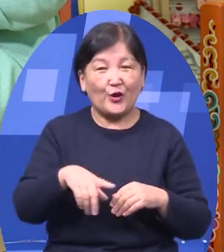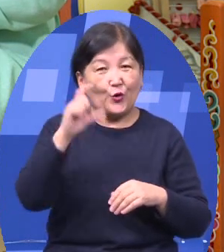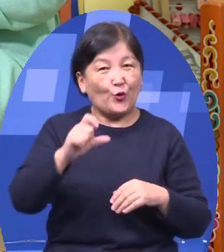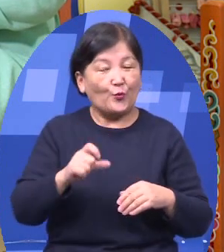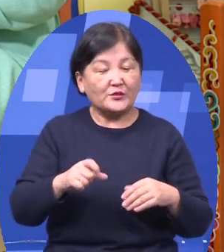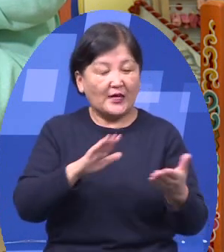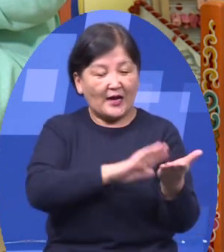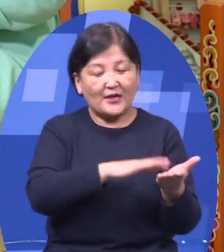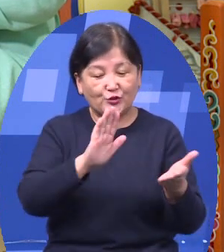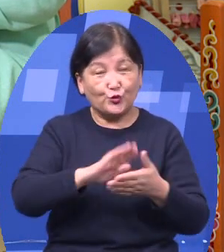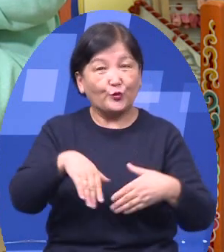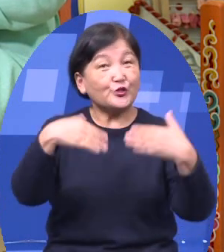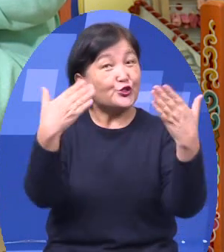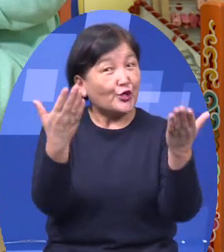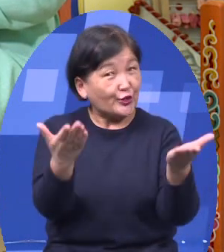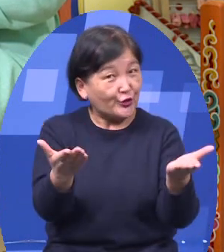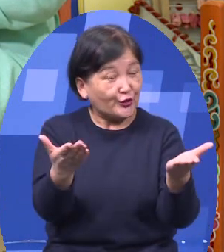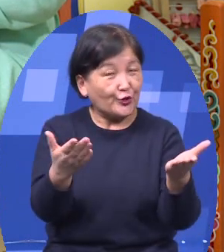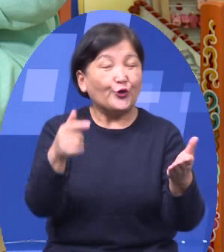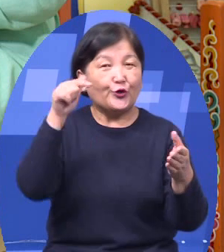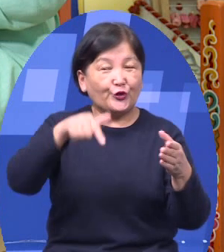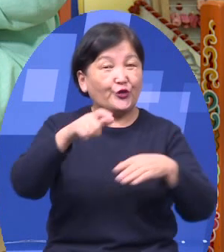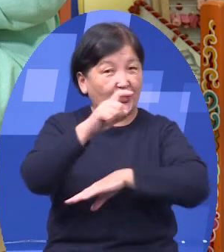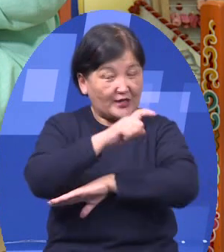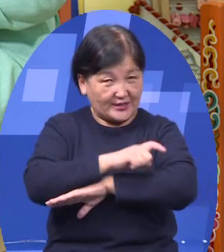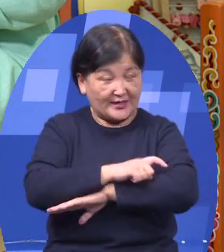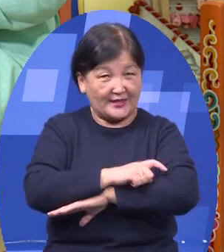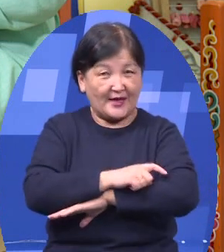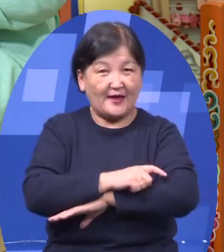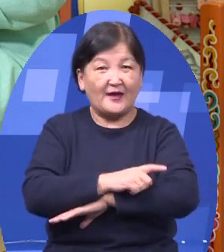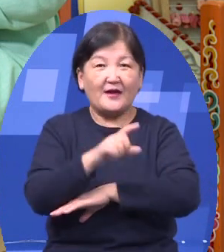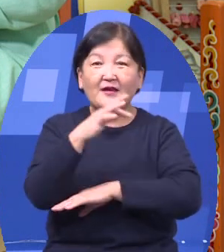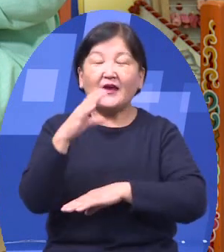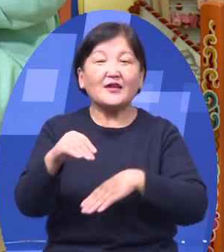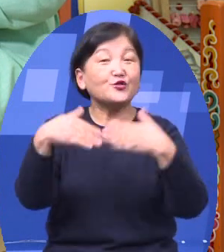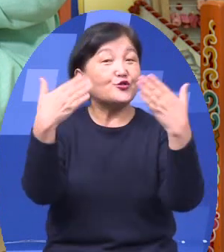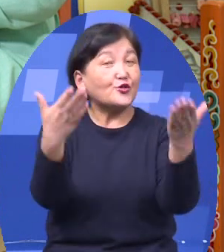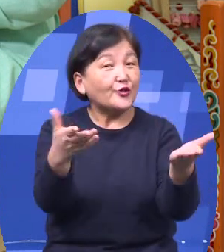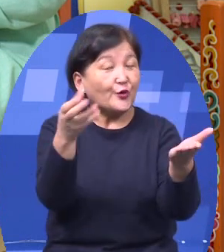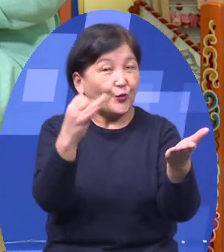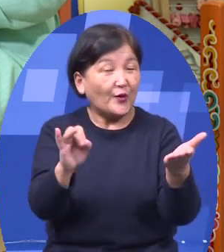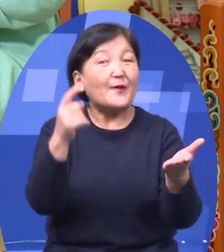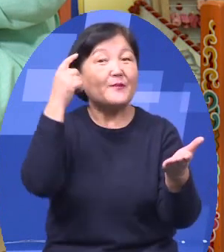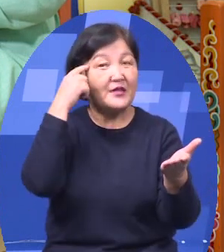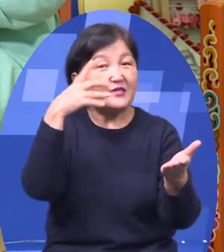гар зөрүүлэн залгадаг. Өнөөдрийнхөө хичээлээр бүгдээрээ хэрхэн яаж залгадаг тухай мэдэж